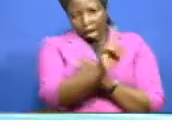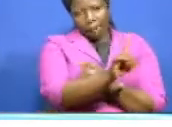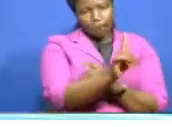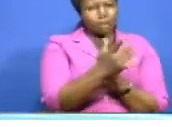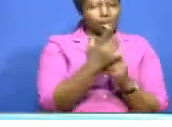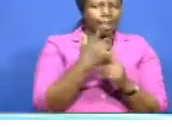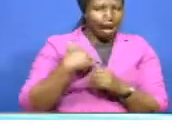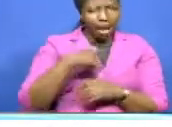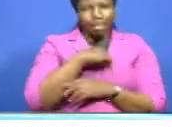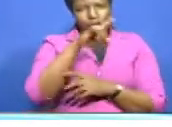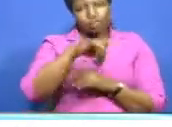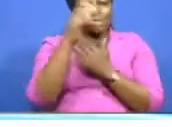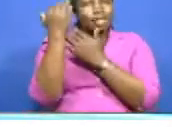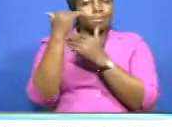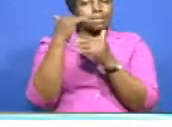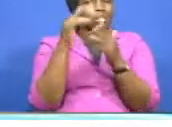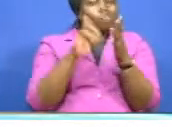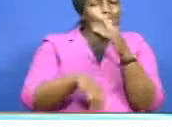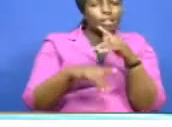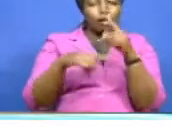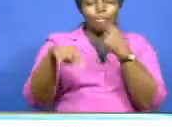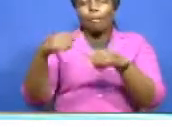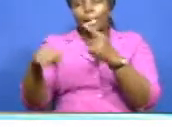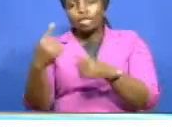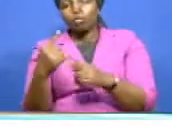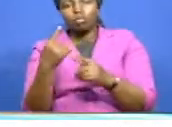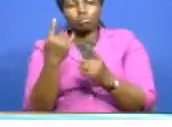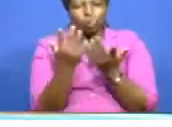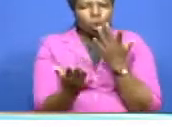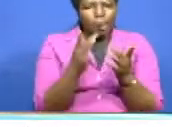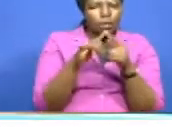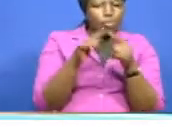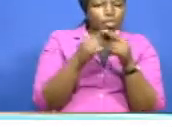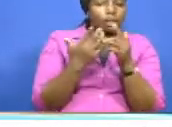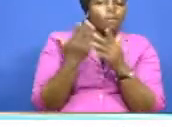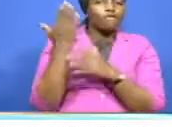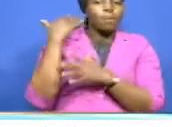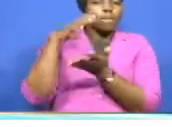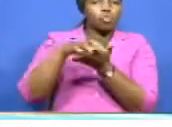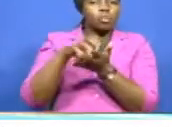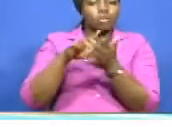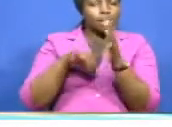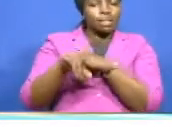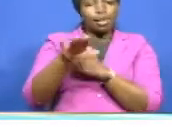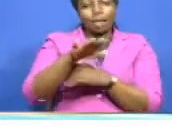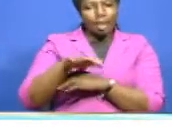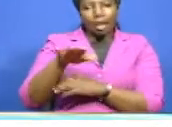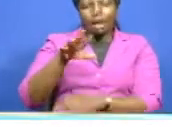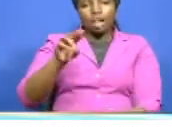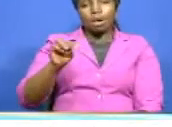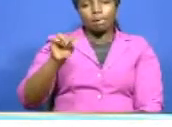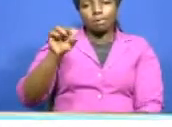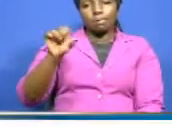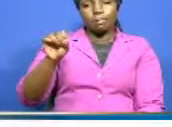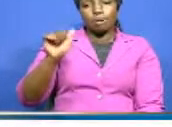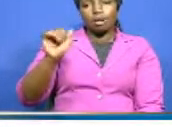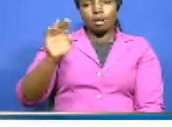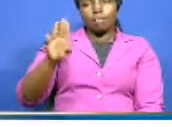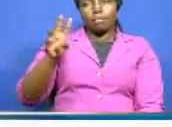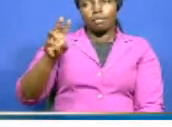tutarajie kinyang'anyiro cha aina gani pale ukilinganisha na hali ilivyokuwa kule Msambweni? Kinyang'anyiro cha Nairobi